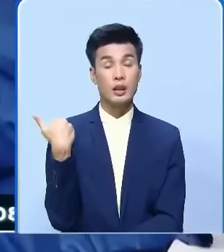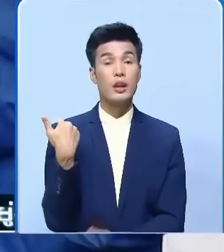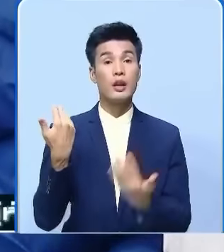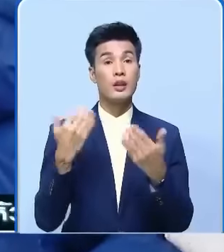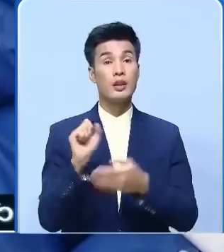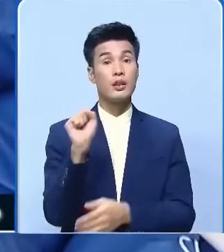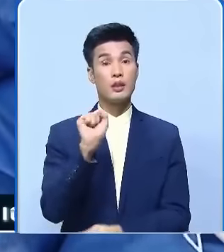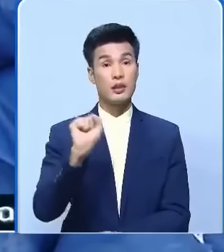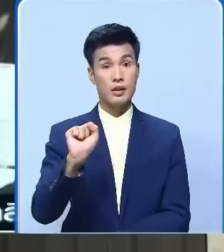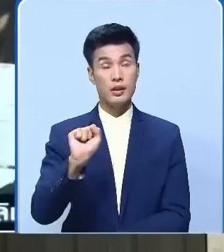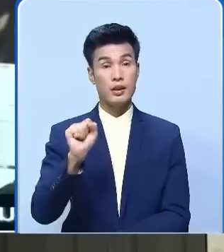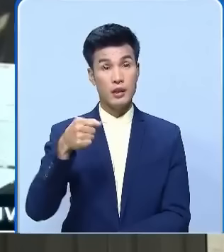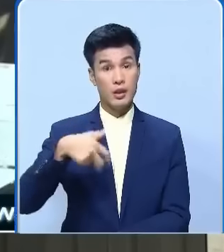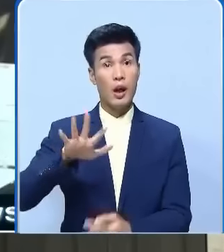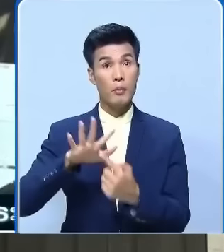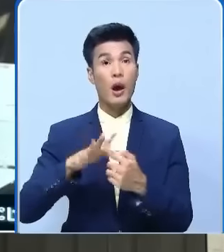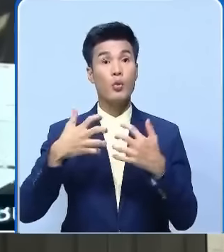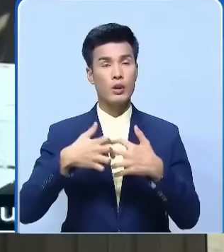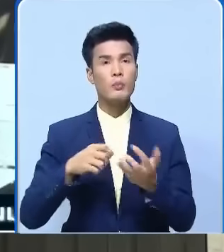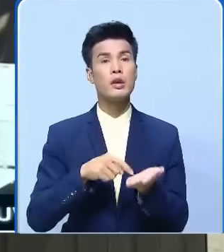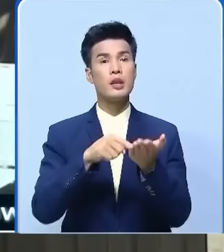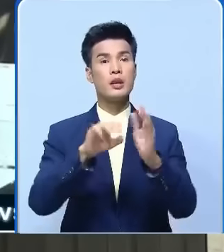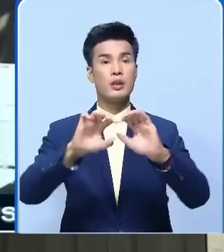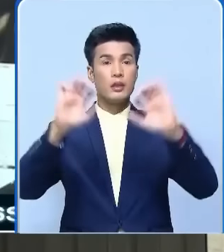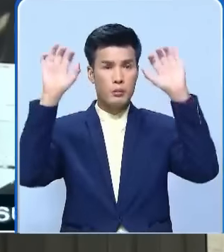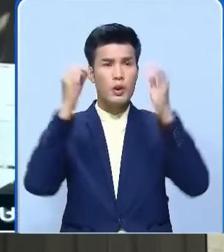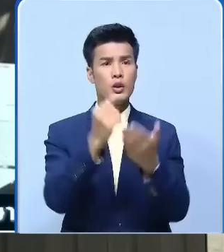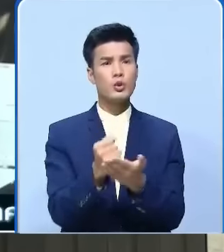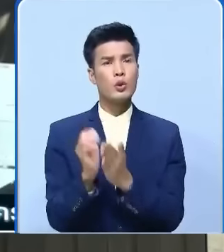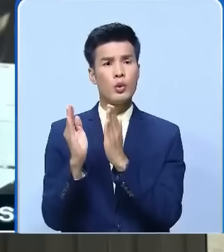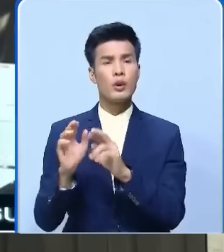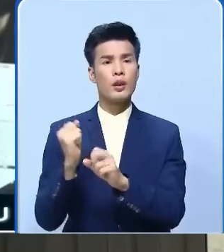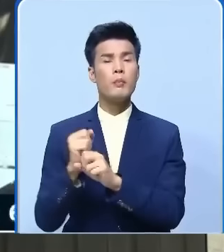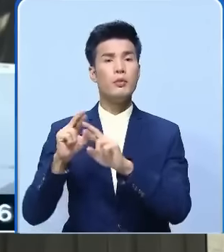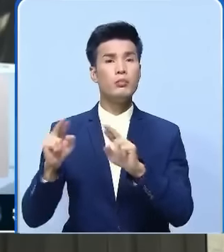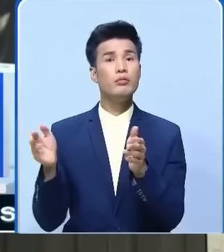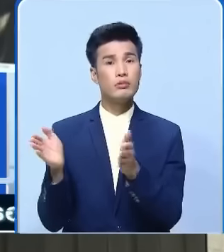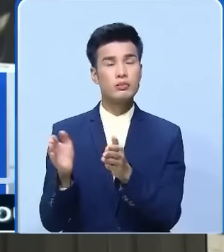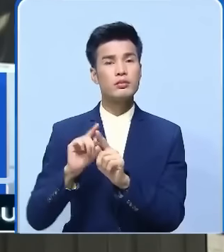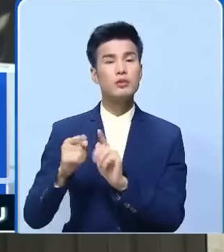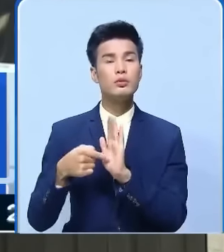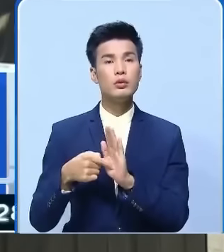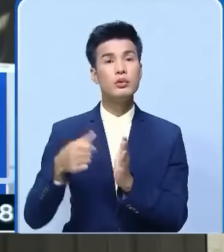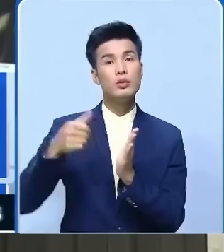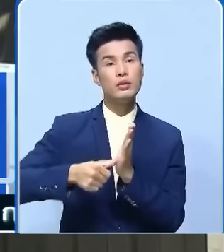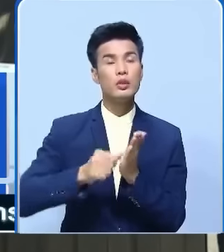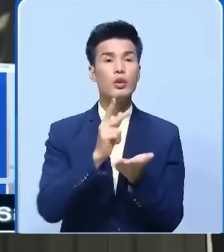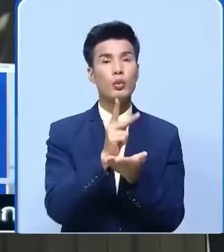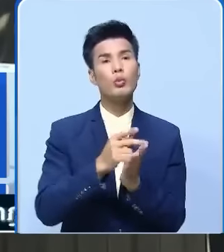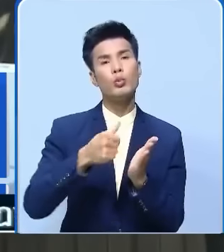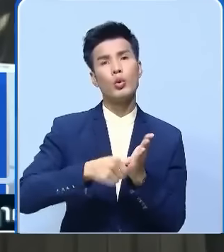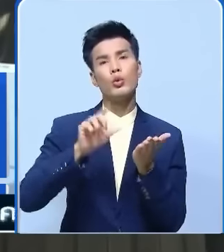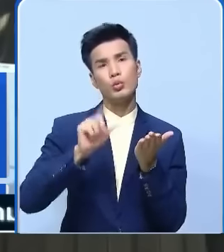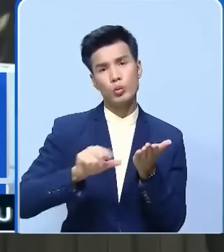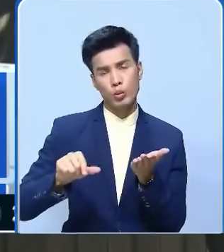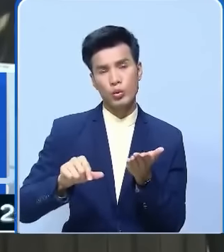ทศไทยเตรียมนำข้อเสนอแนะต่อรัฐบาลเสนอไปให้ช่วยเหลือผู้ประกอบการหน่อยเช่นมาตรการด้านการให้สินเชื่อดอกเบี้ยต่ำให้พวกซอฟท์โลนย